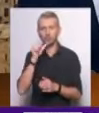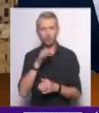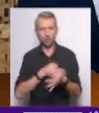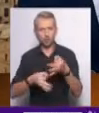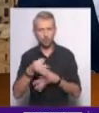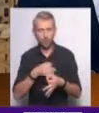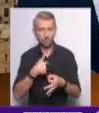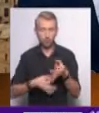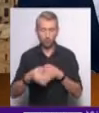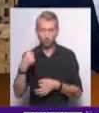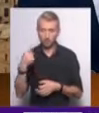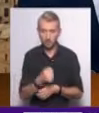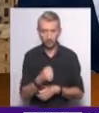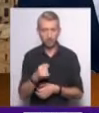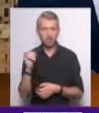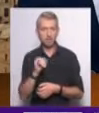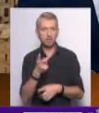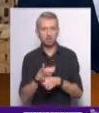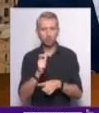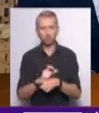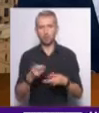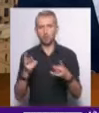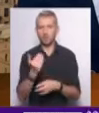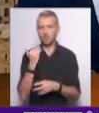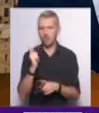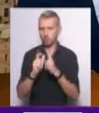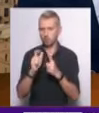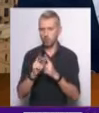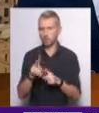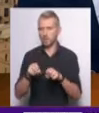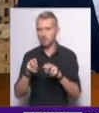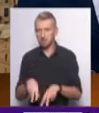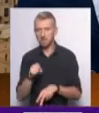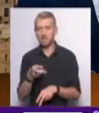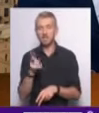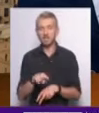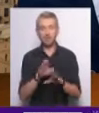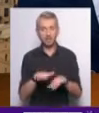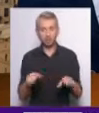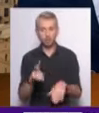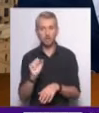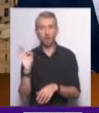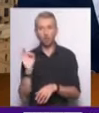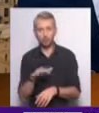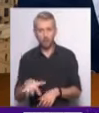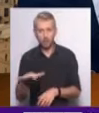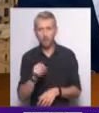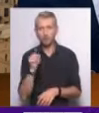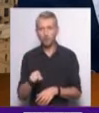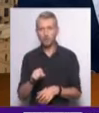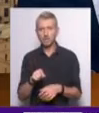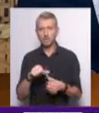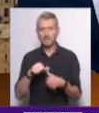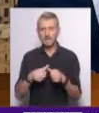обговорюємо її цілий тиждень, і дуже необхідний ваш коментар як експерта. Цих два дитячих садочки на Осокруках, вони